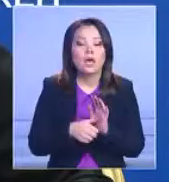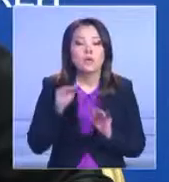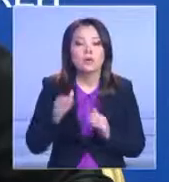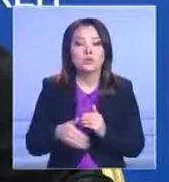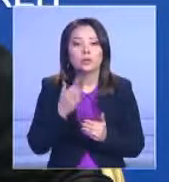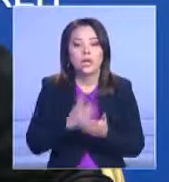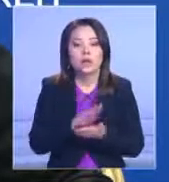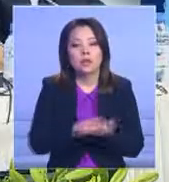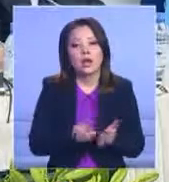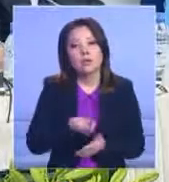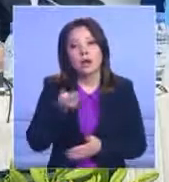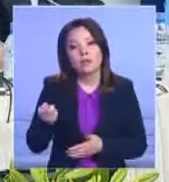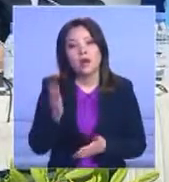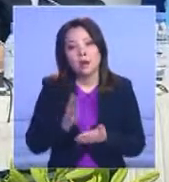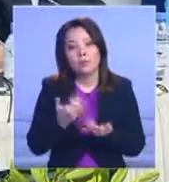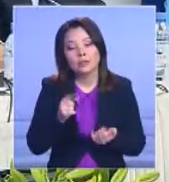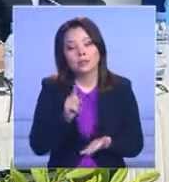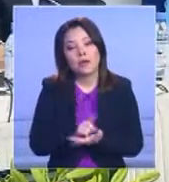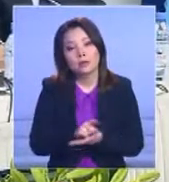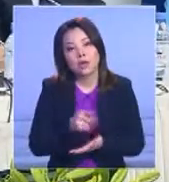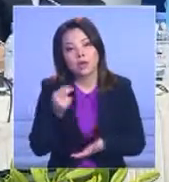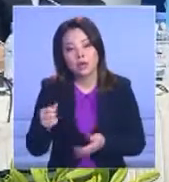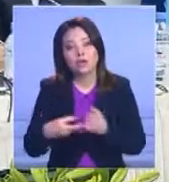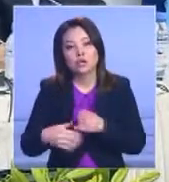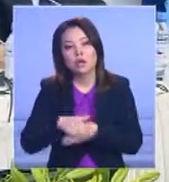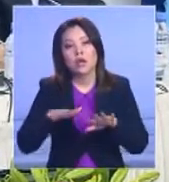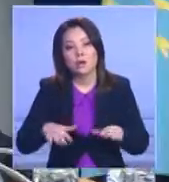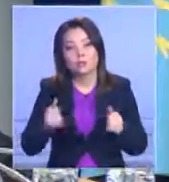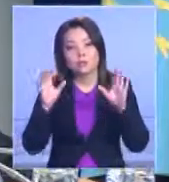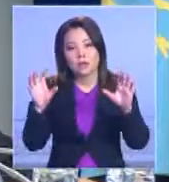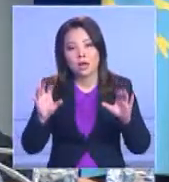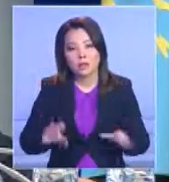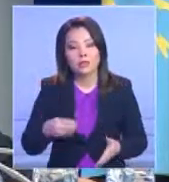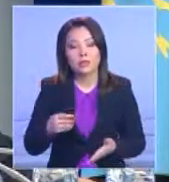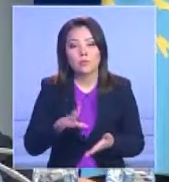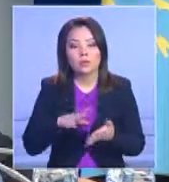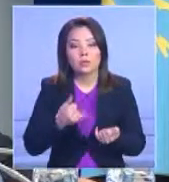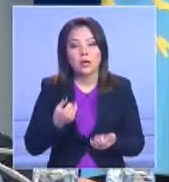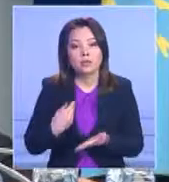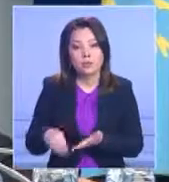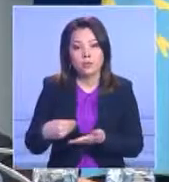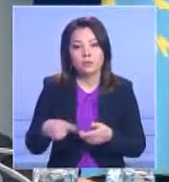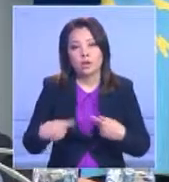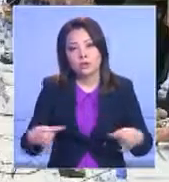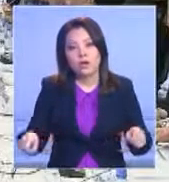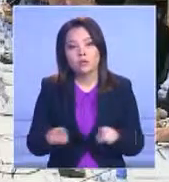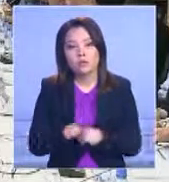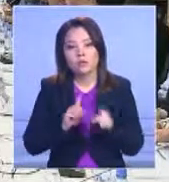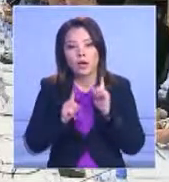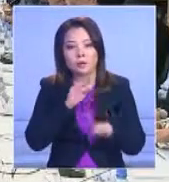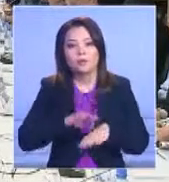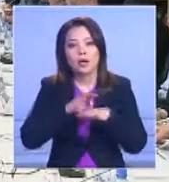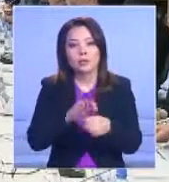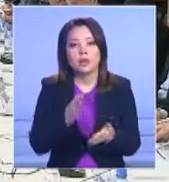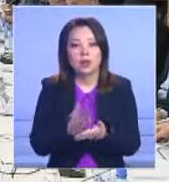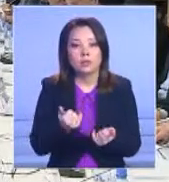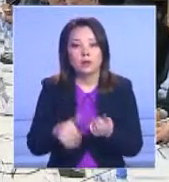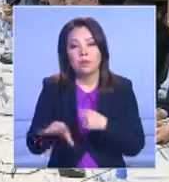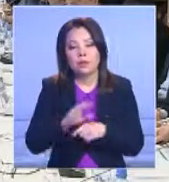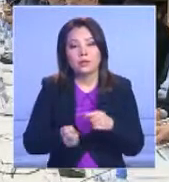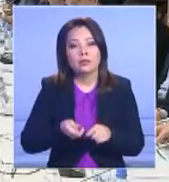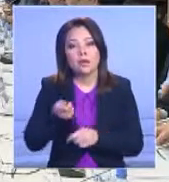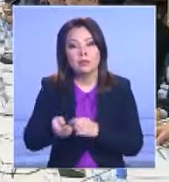түскен. Әсіресе тұрғындар салық салу, жер заңнамасы, сатып алу мен түрлі дау-дамайлардың түйінін тарқатып беруді сұраған. Мұндай